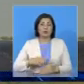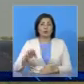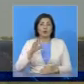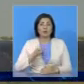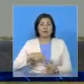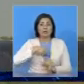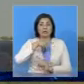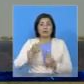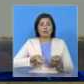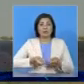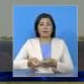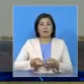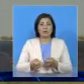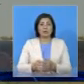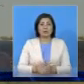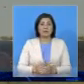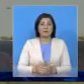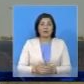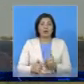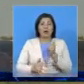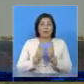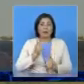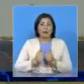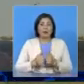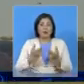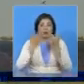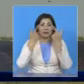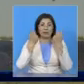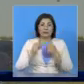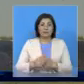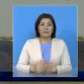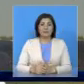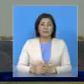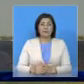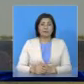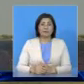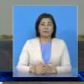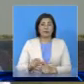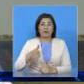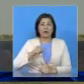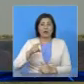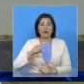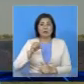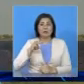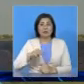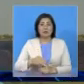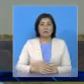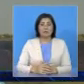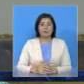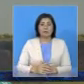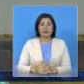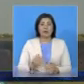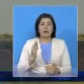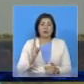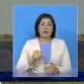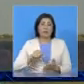кәсіпкерлік басқармасы байқау жариялайды мына газет арқылы. Сол арқылы кім